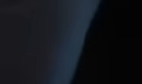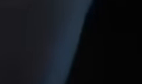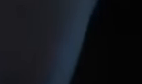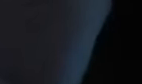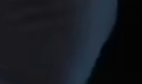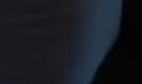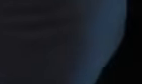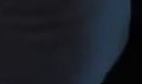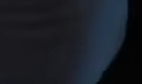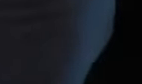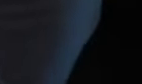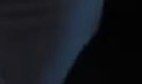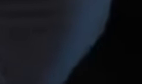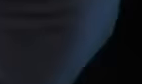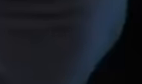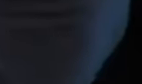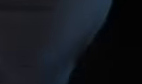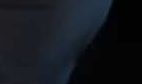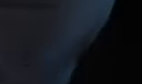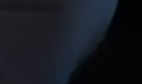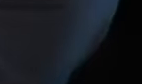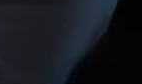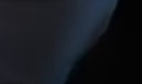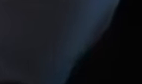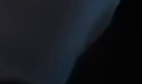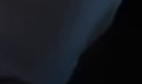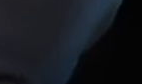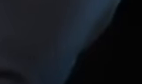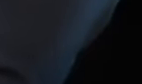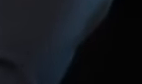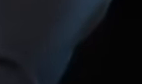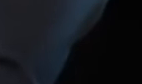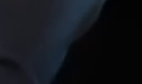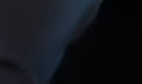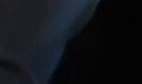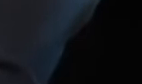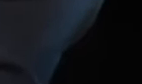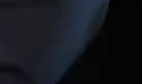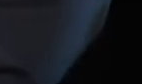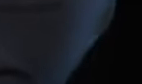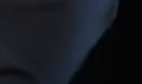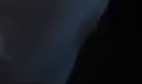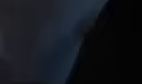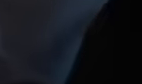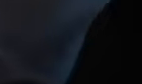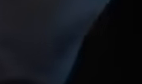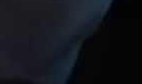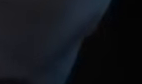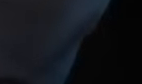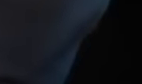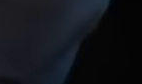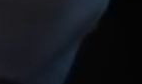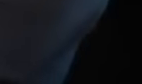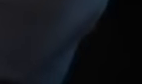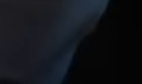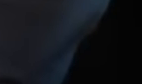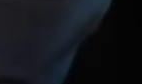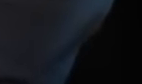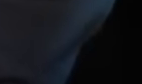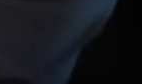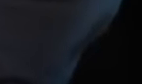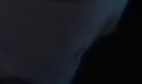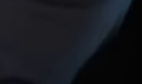meron tayong sinasabing below 7 years old, dapat sa nanay. This will be the exception to the rule dahil nagloko si babae. Okay. So, di namin